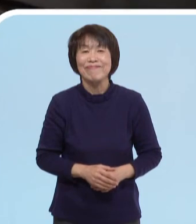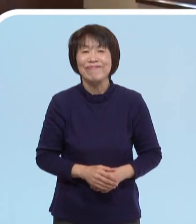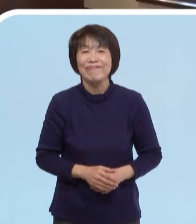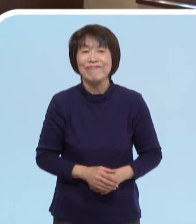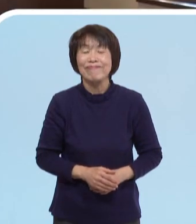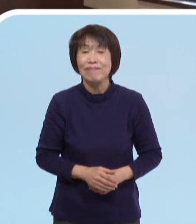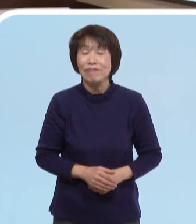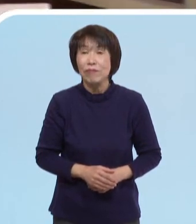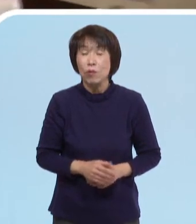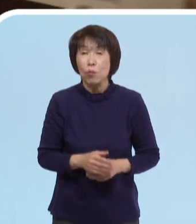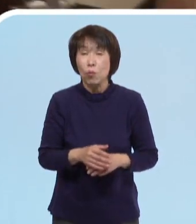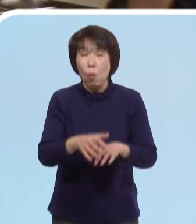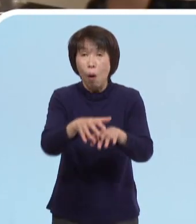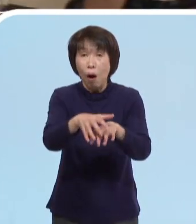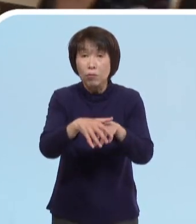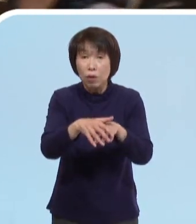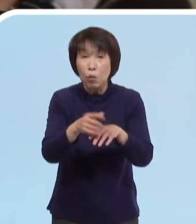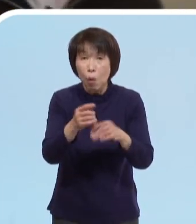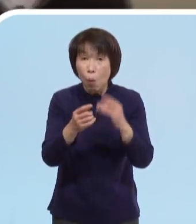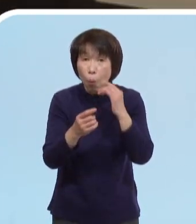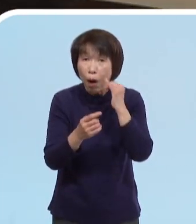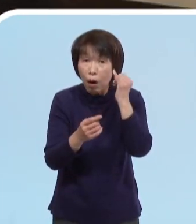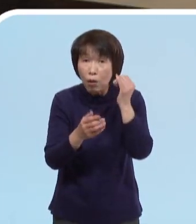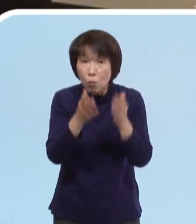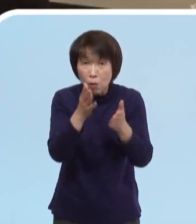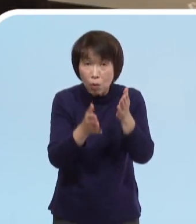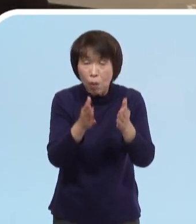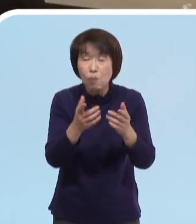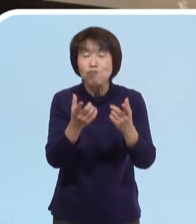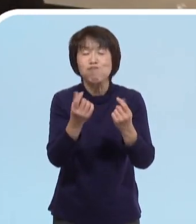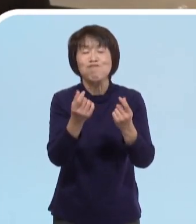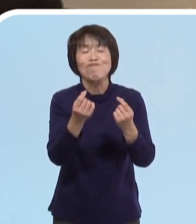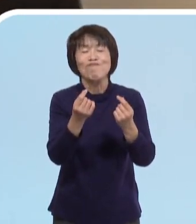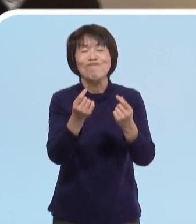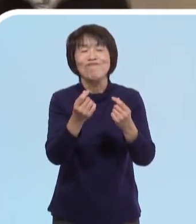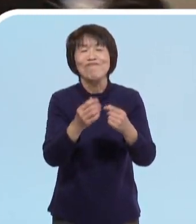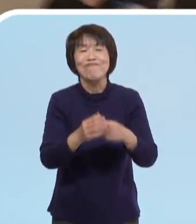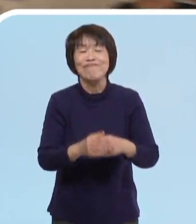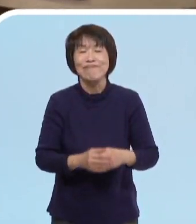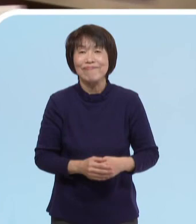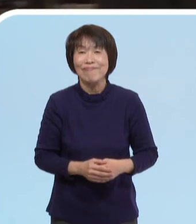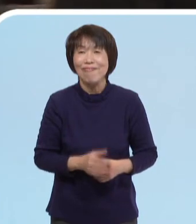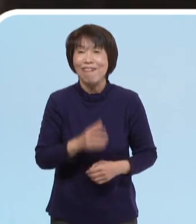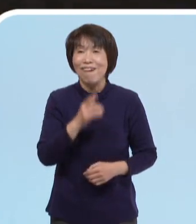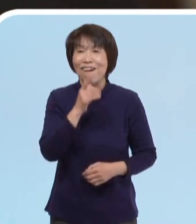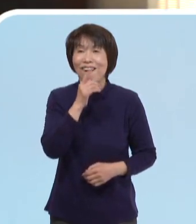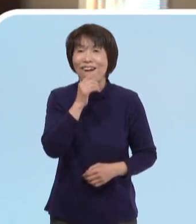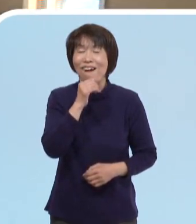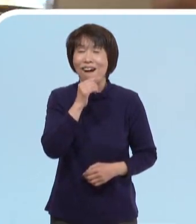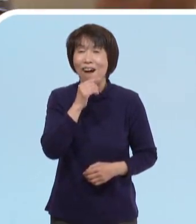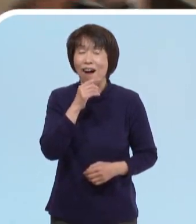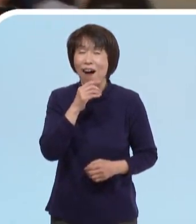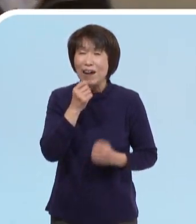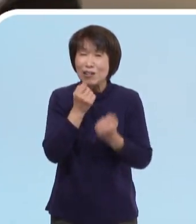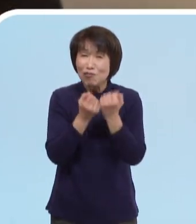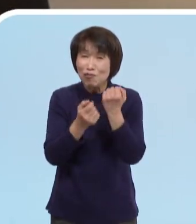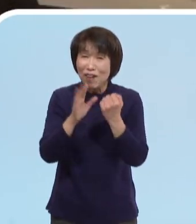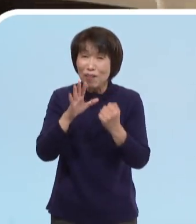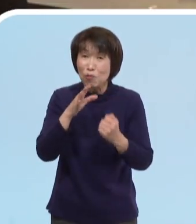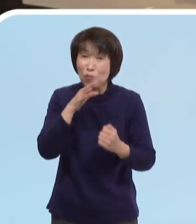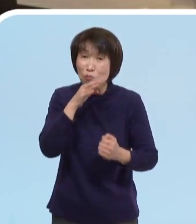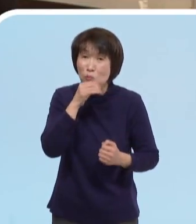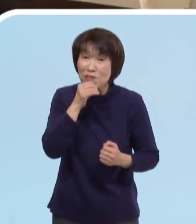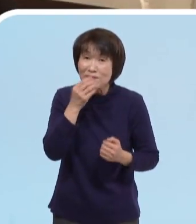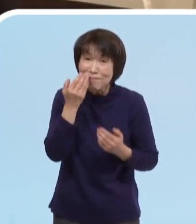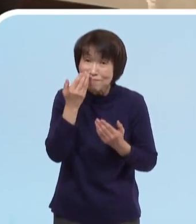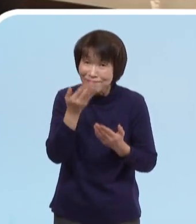か。はい、その畑はお母さんが、 はい、作ってます。も うそうなんですか。お年というか、もう